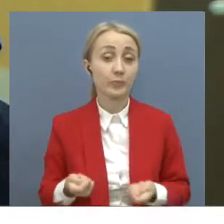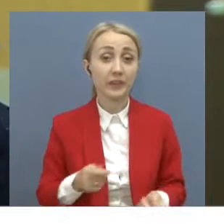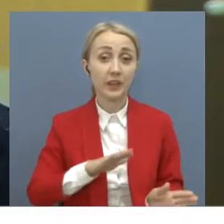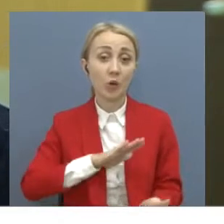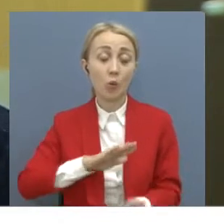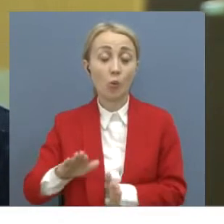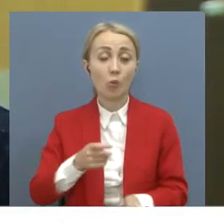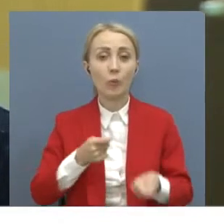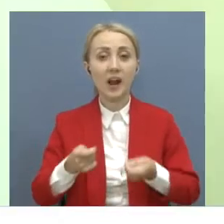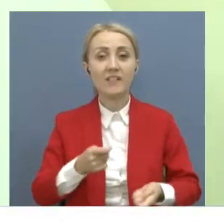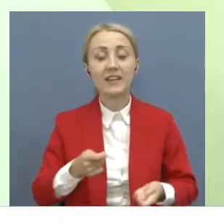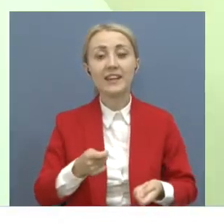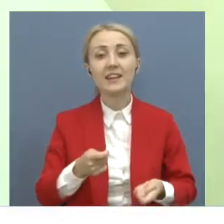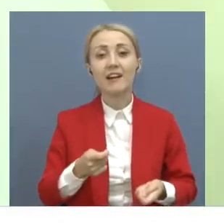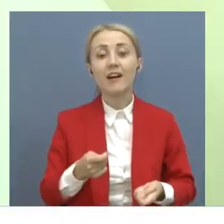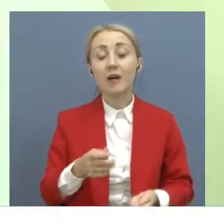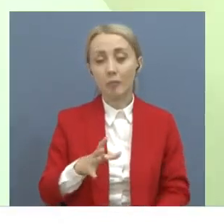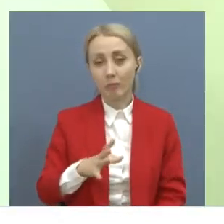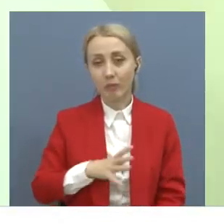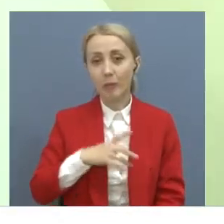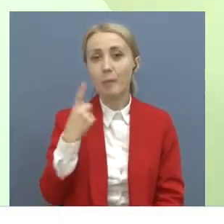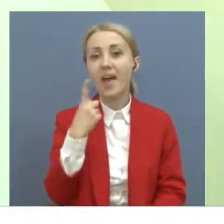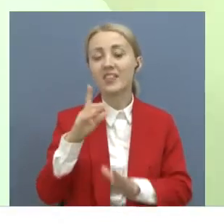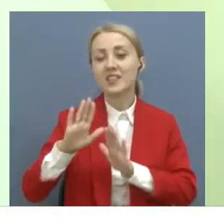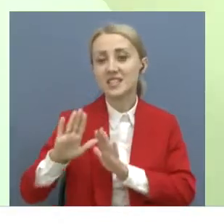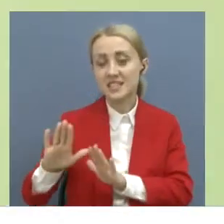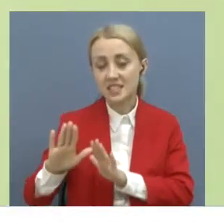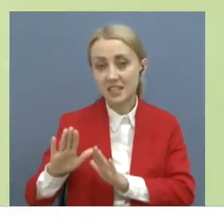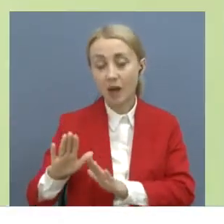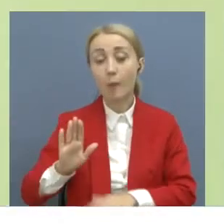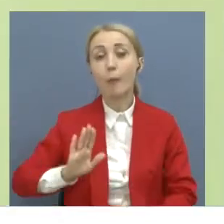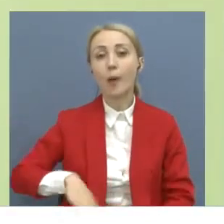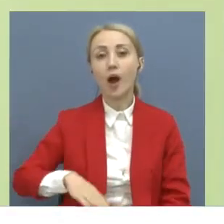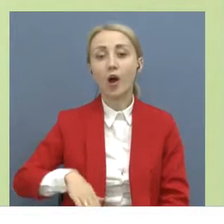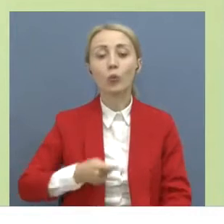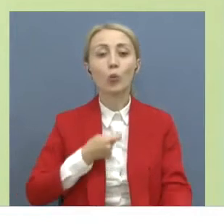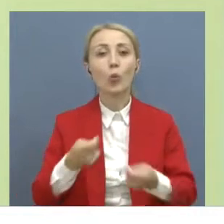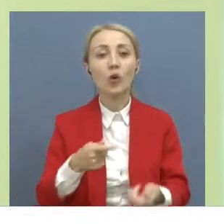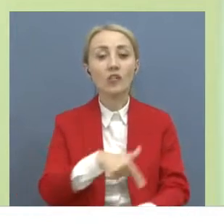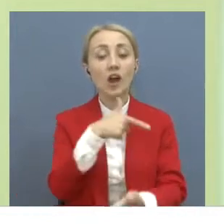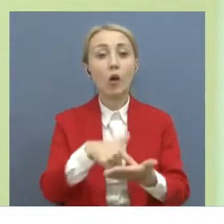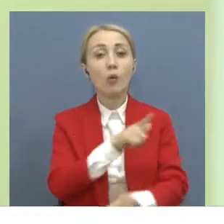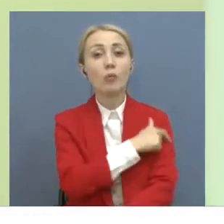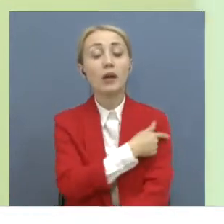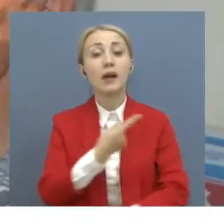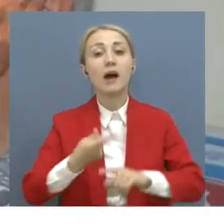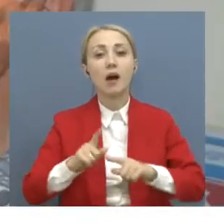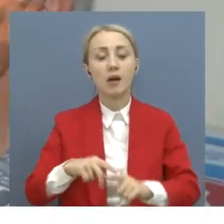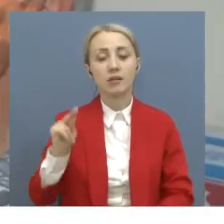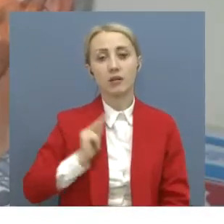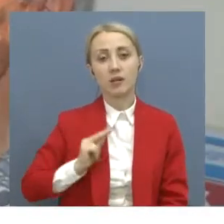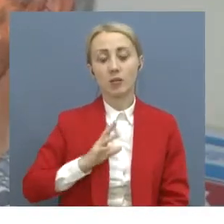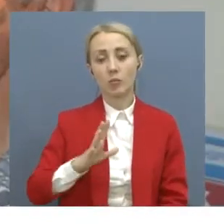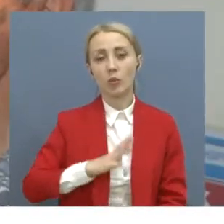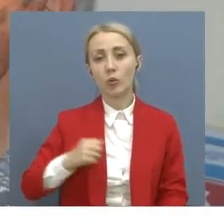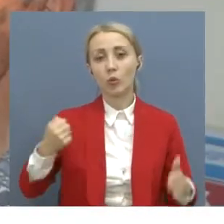болатын. Нәтижесінде бұрынғы Ақмола қазіргі елордада 7 ауданға қызмет көрсететін облыстық аурухана ашылады. Медицина саласының ардагері